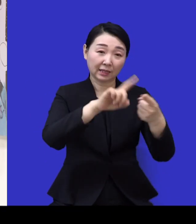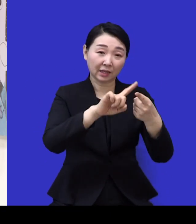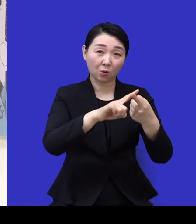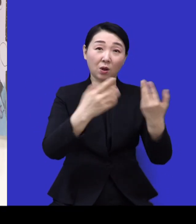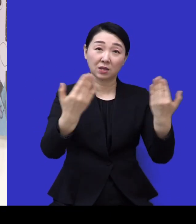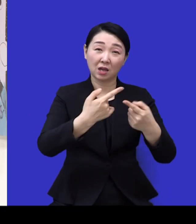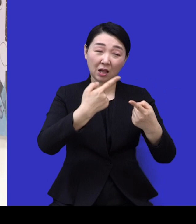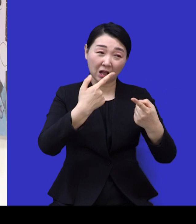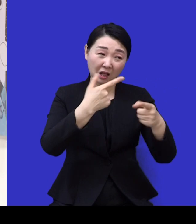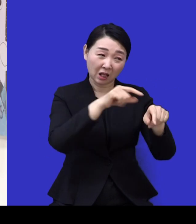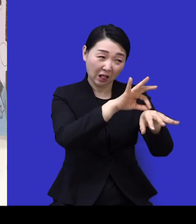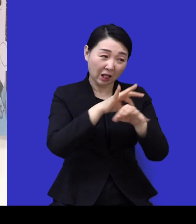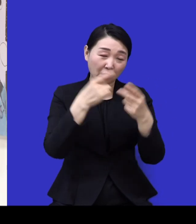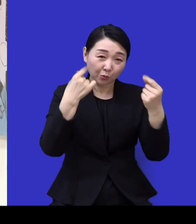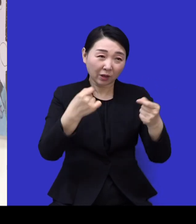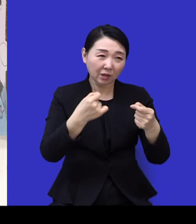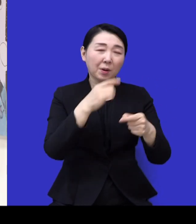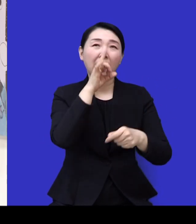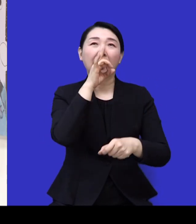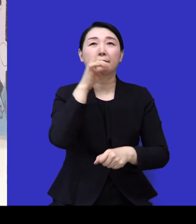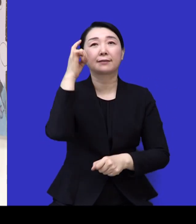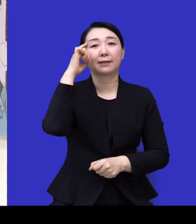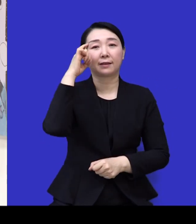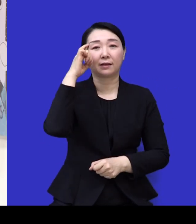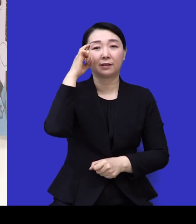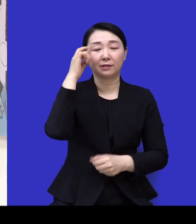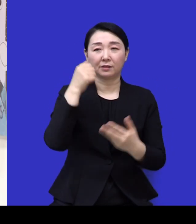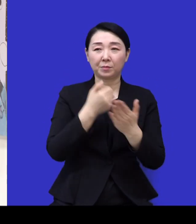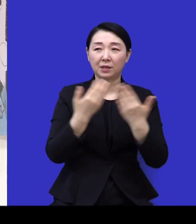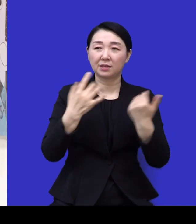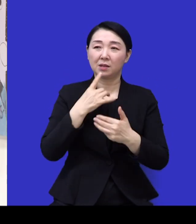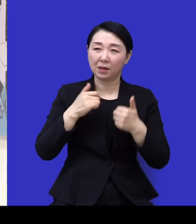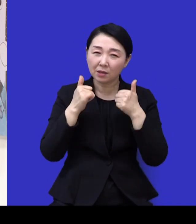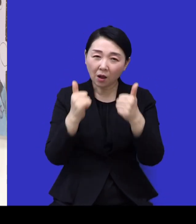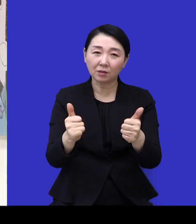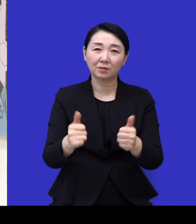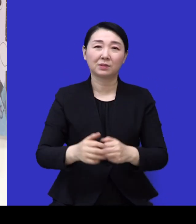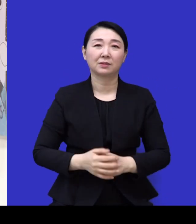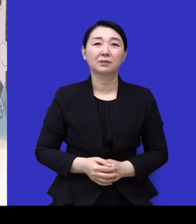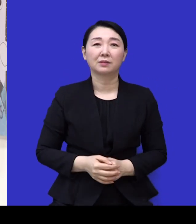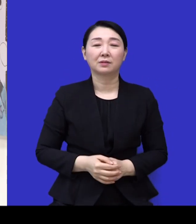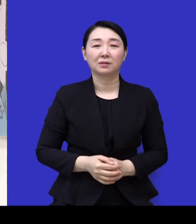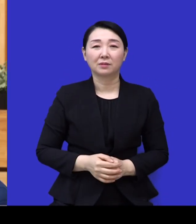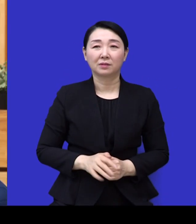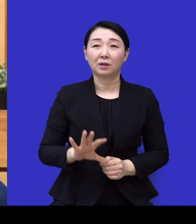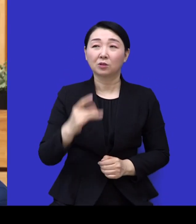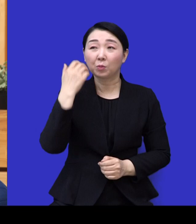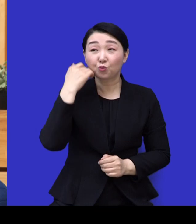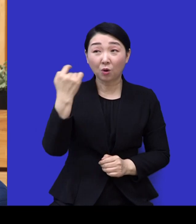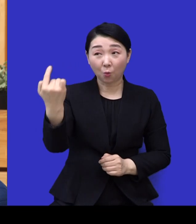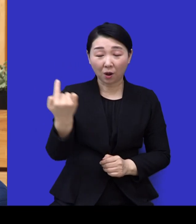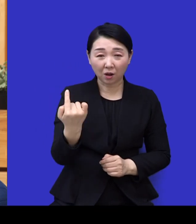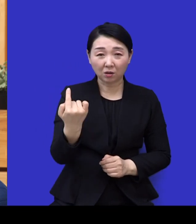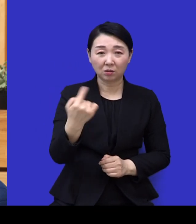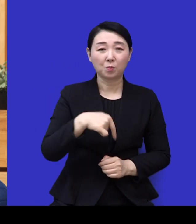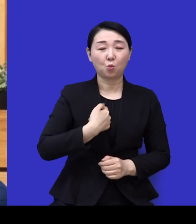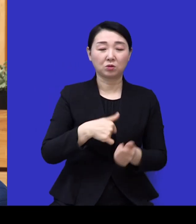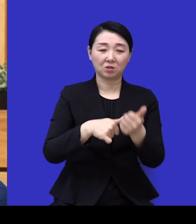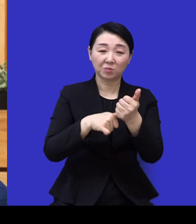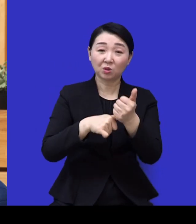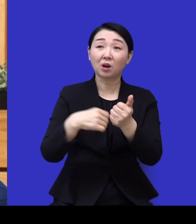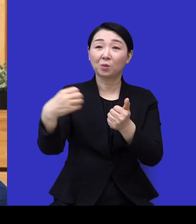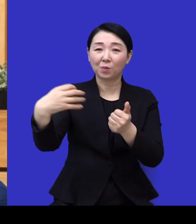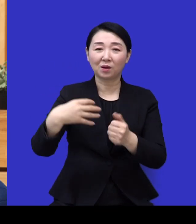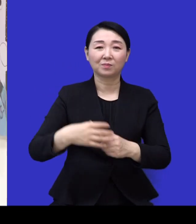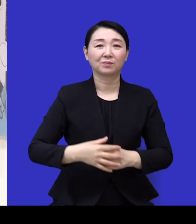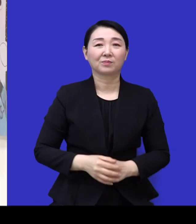안 되겠다는 마음이 제일 먼저 들었거든요. 예. 그래서 그냥 일만 열심히 하는데 근데 처음에 이제 어떤 분이 오셔서 본인이 비서관이라고 하시더라고요.